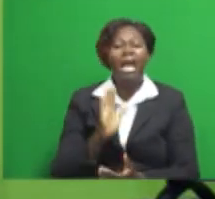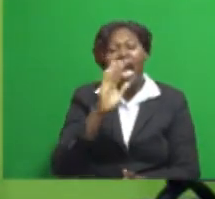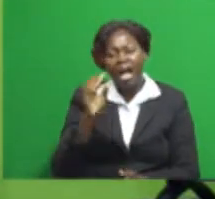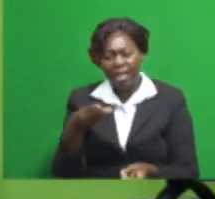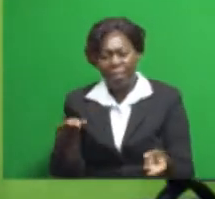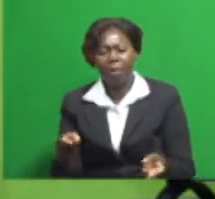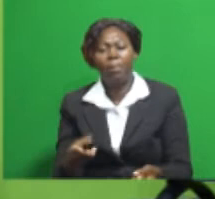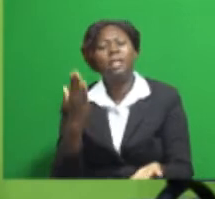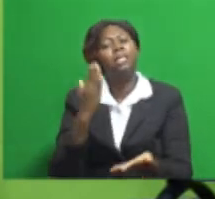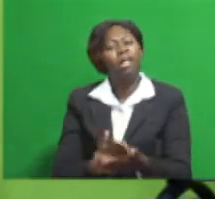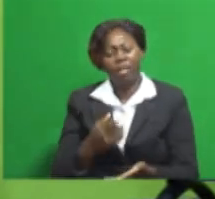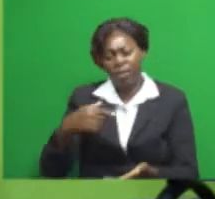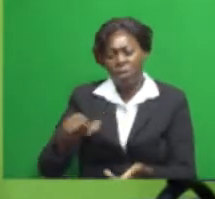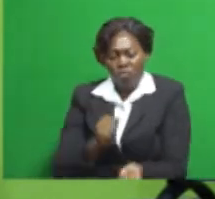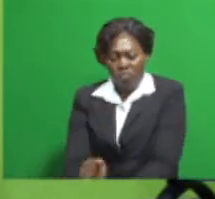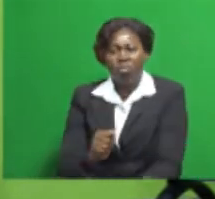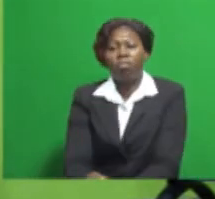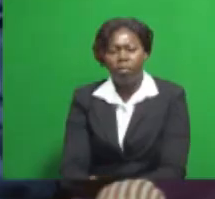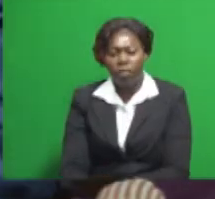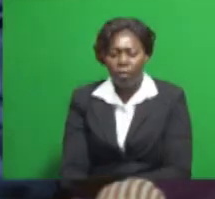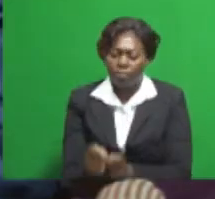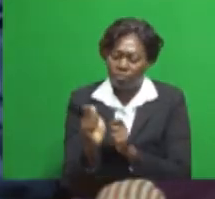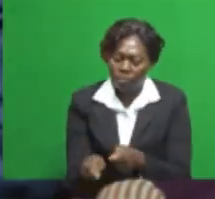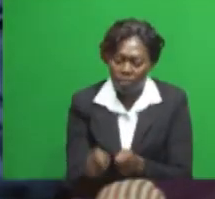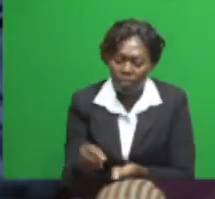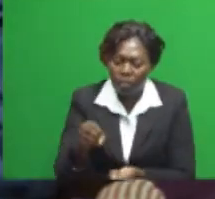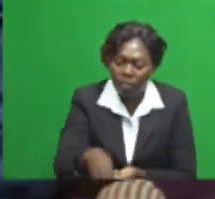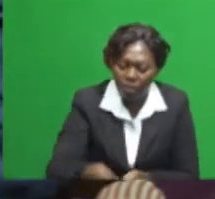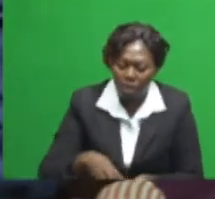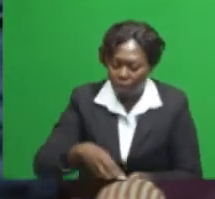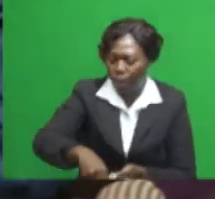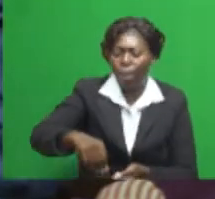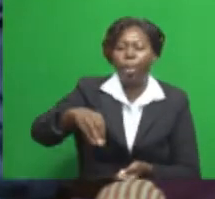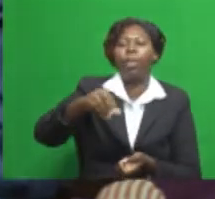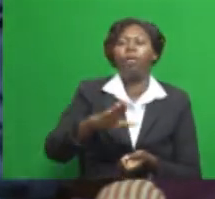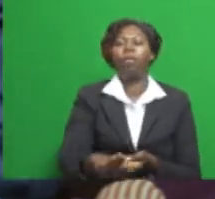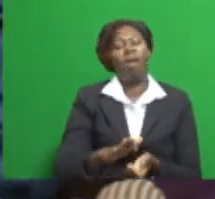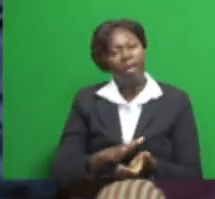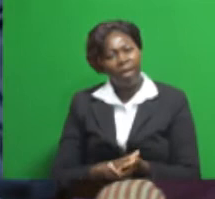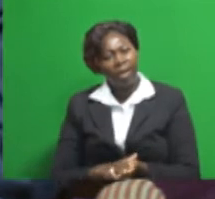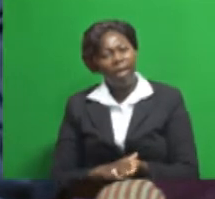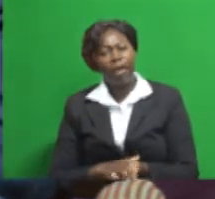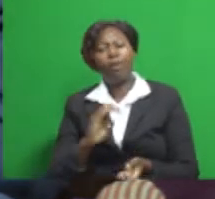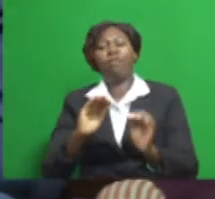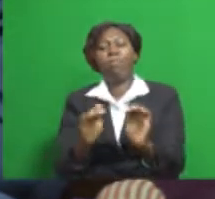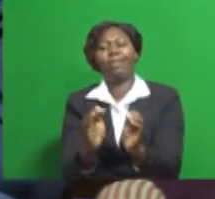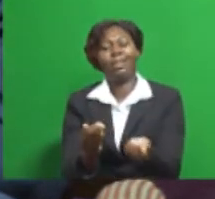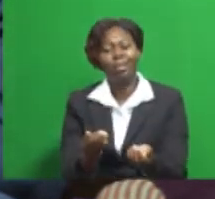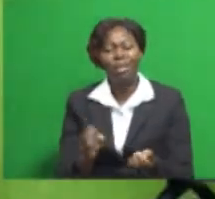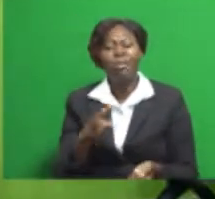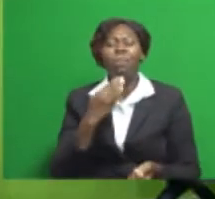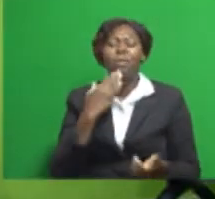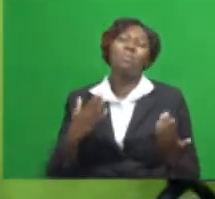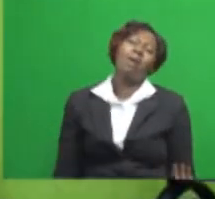tumwe tunhu pamba kuti musha uchengeteke. Ndiona sekuti mwoyo wakungoparara ini. Kutsvaga kuti ungoraswa zvako.